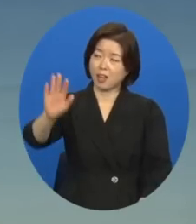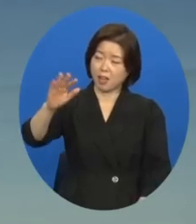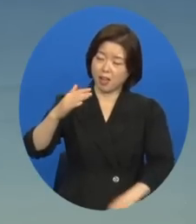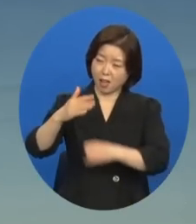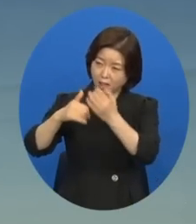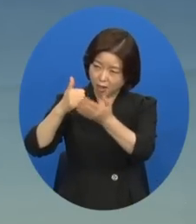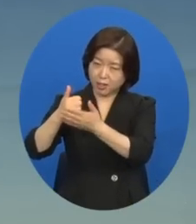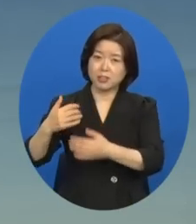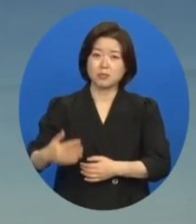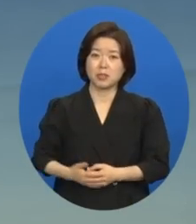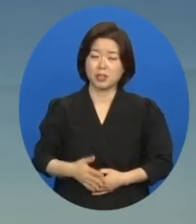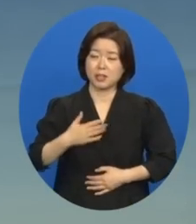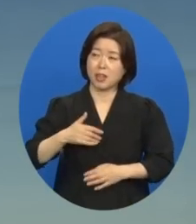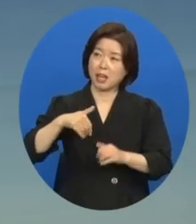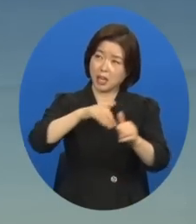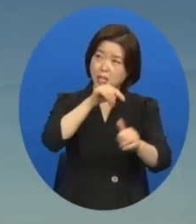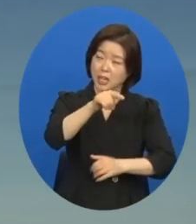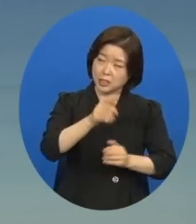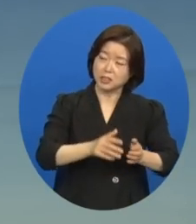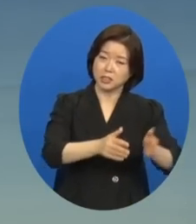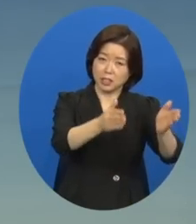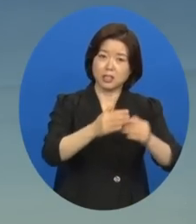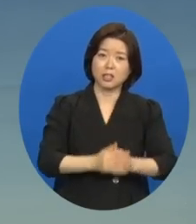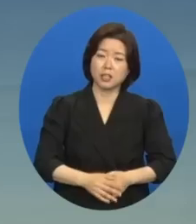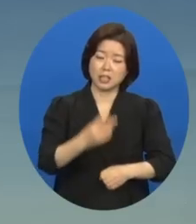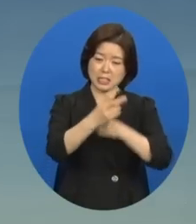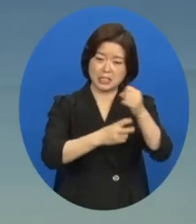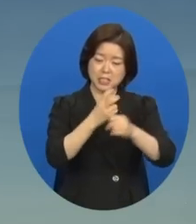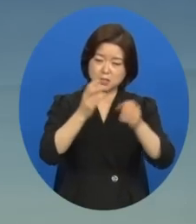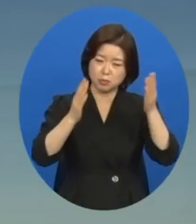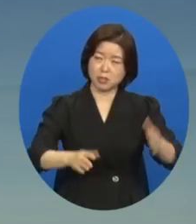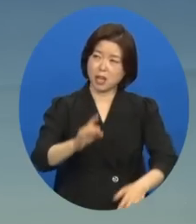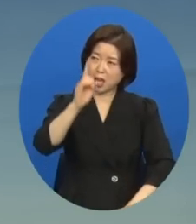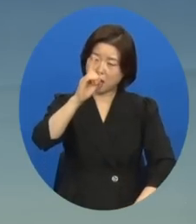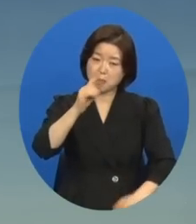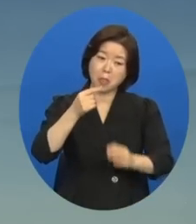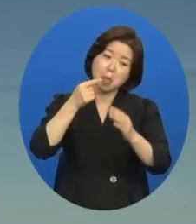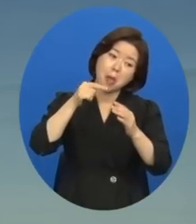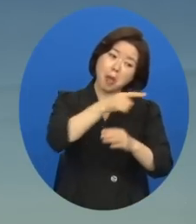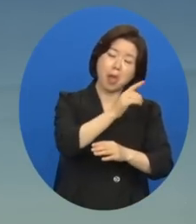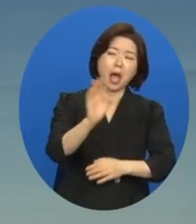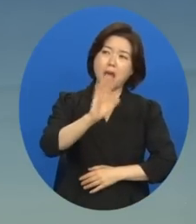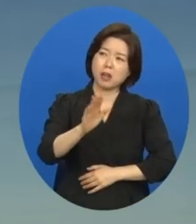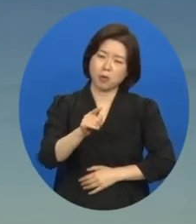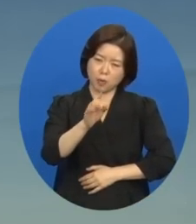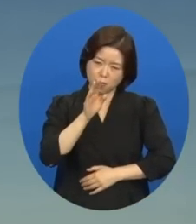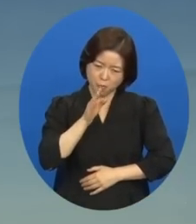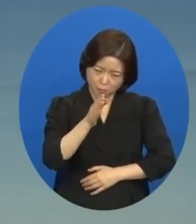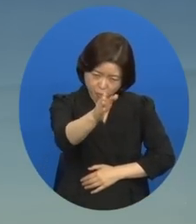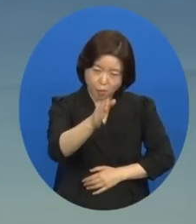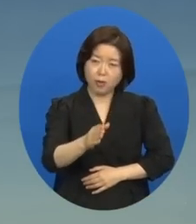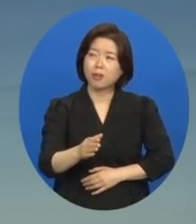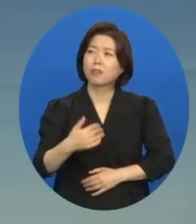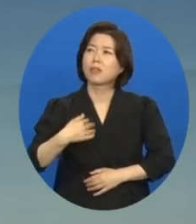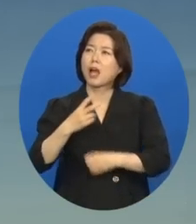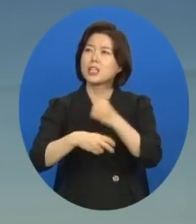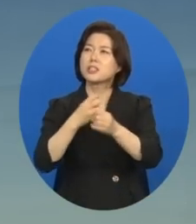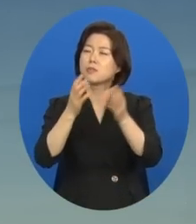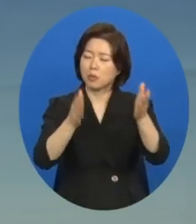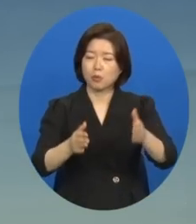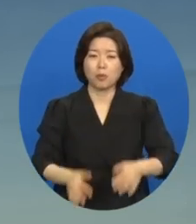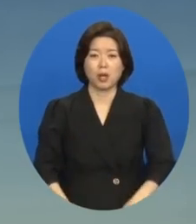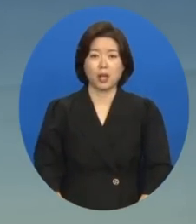하나님께서 가라는 길, 지난 20년 동안 한 번도 다른 길 안 돌아보고 이 길 갔는데, 그리고 하나님,